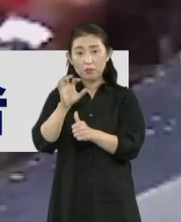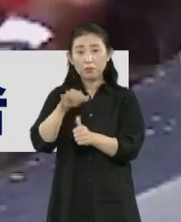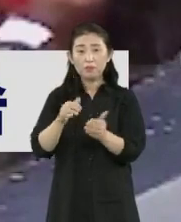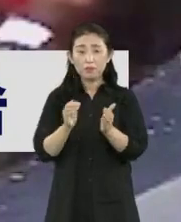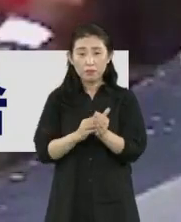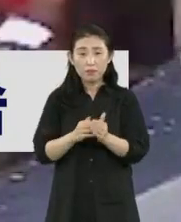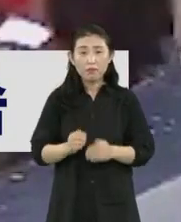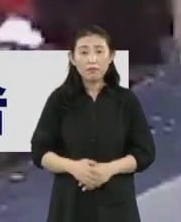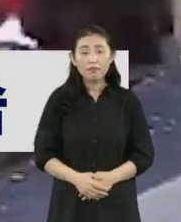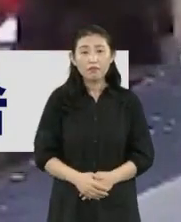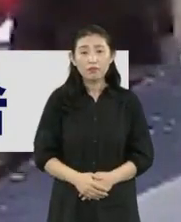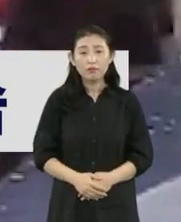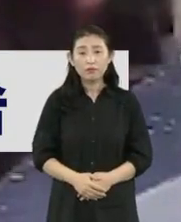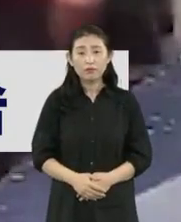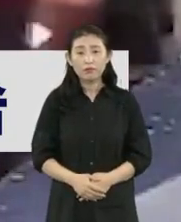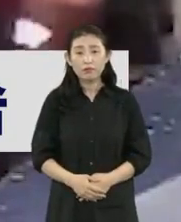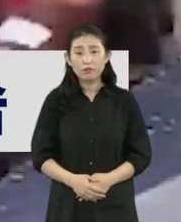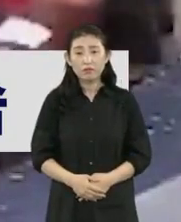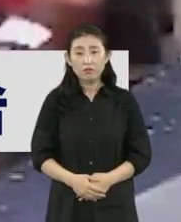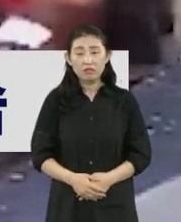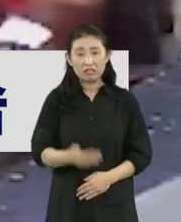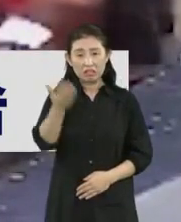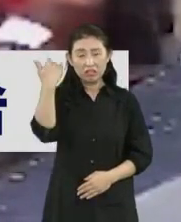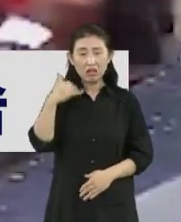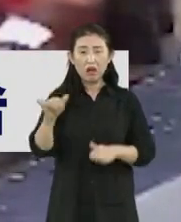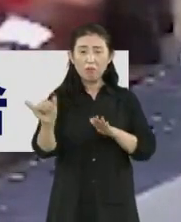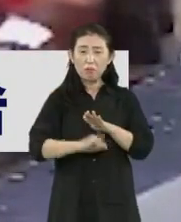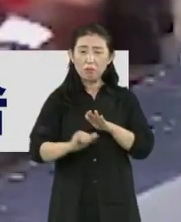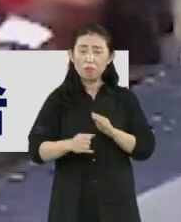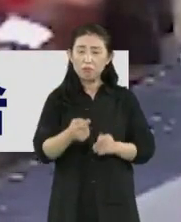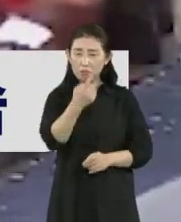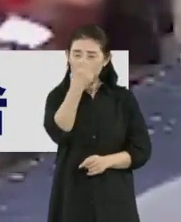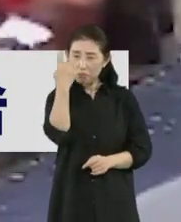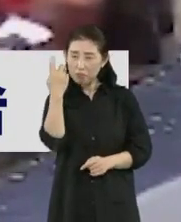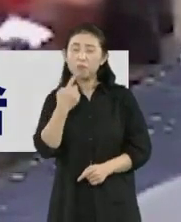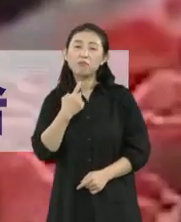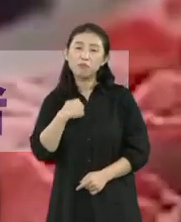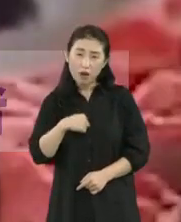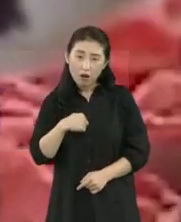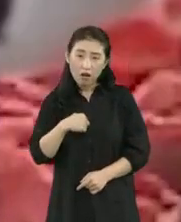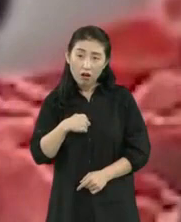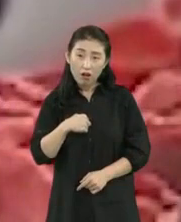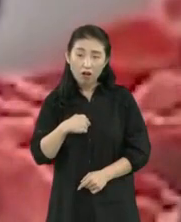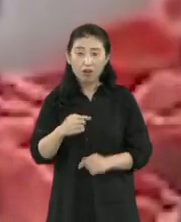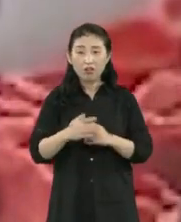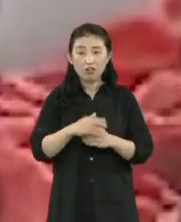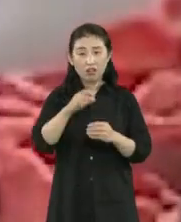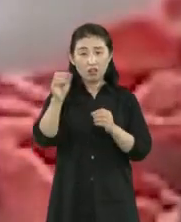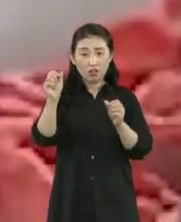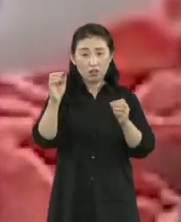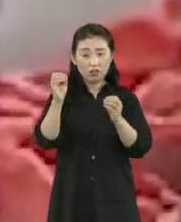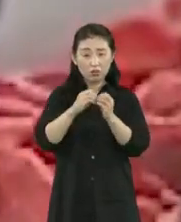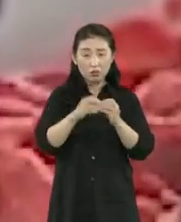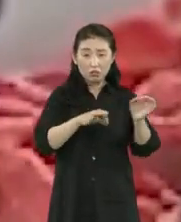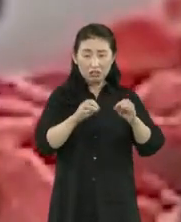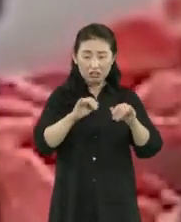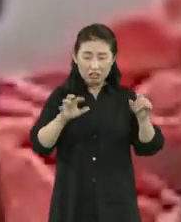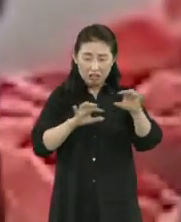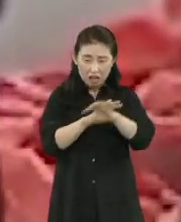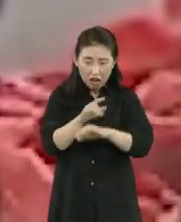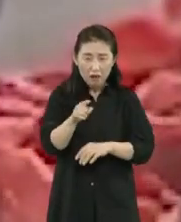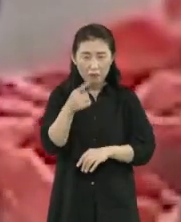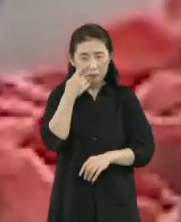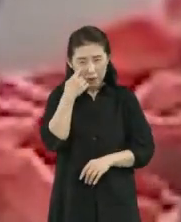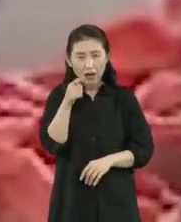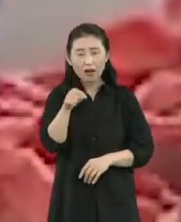구속했다고 밝혔습니다. 경찰은 과거 절도 전과가 있는 A씨가 연휴 시작 전 재래시장이 붐비는 것을